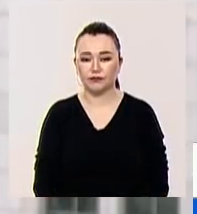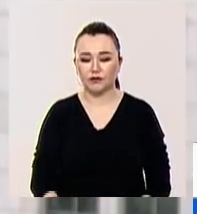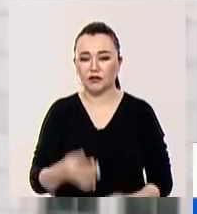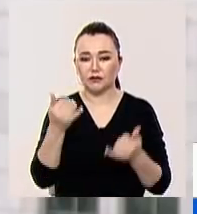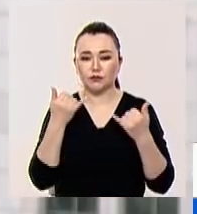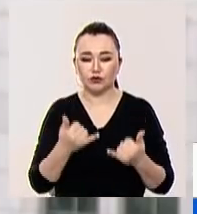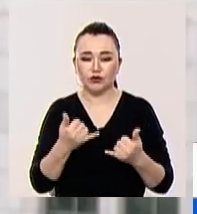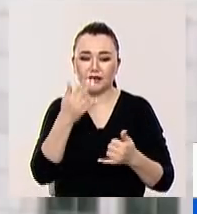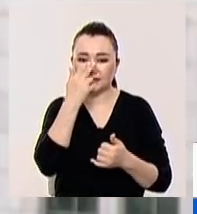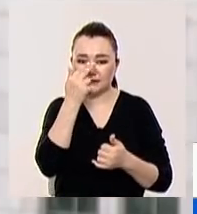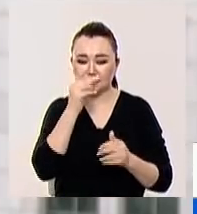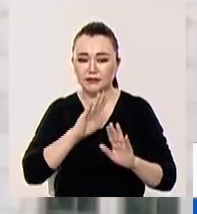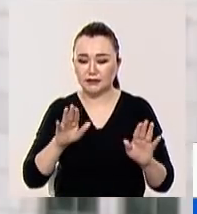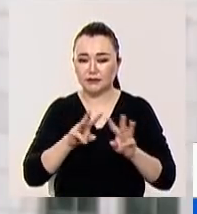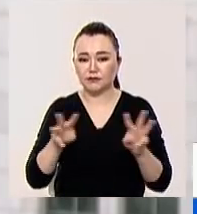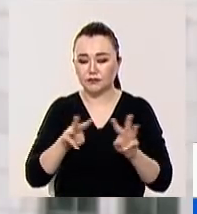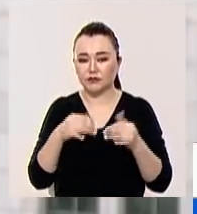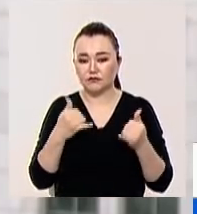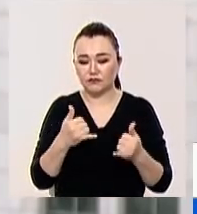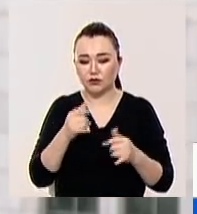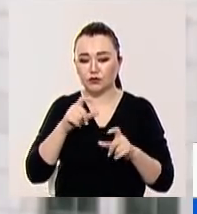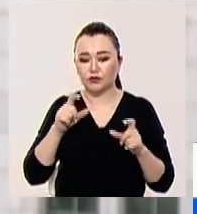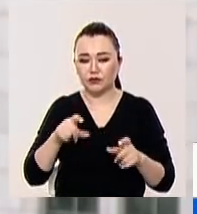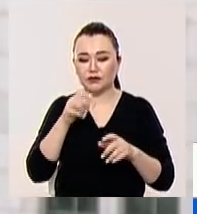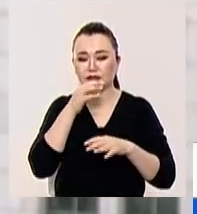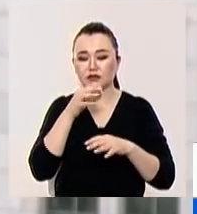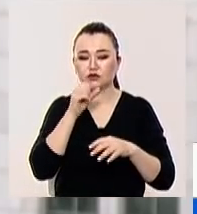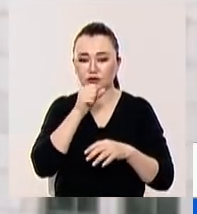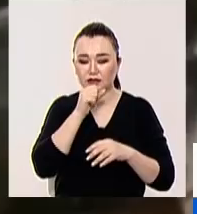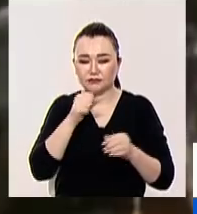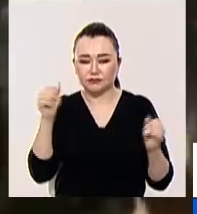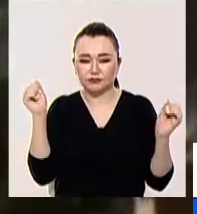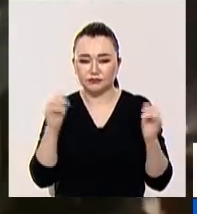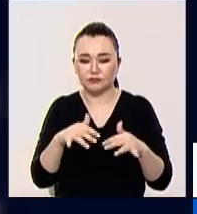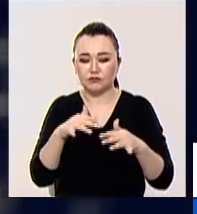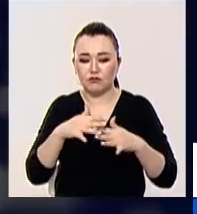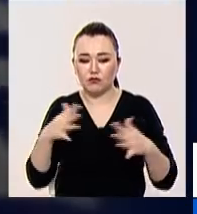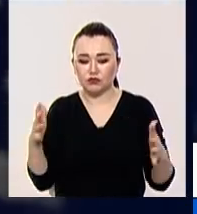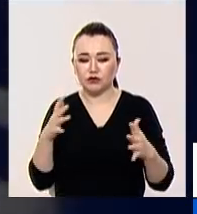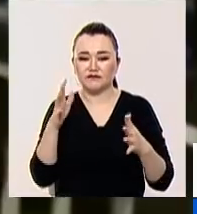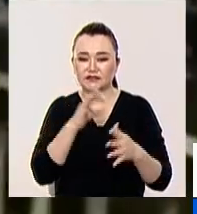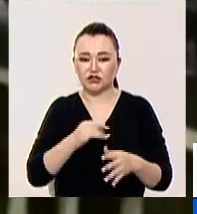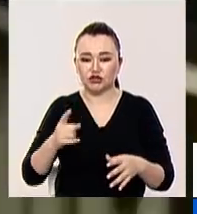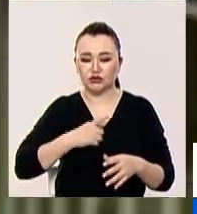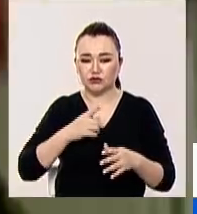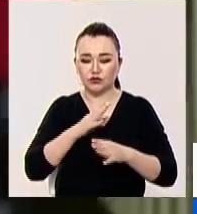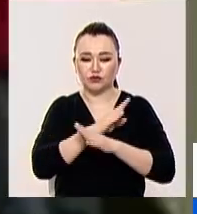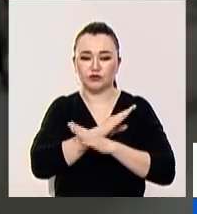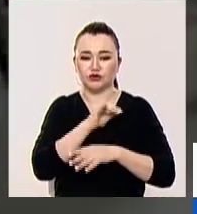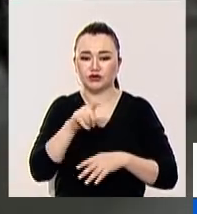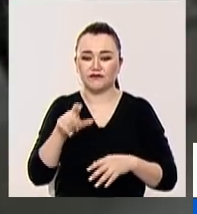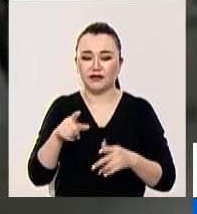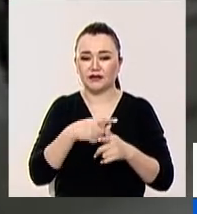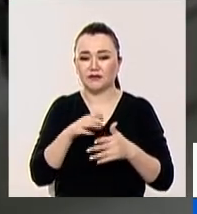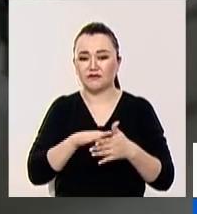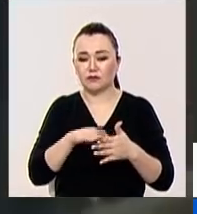Бүгін әдеттегідей емес, мәжіліске құзырлы орган өкілдері де журналистер де көп келді. Талай күннен бері көптің күткені мерт болған азаматтардың аты